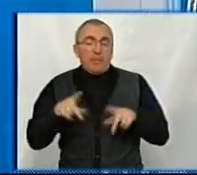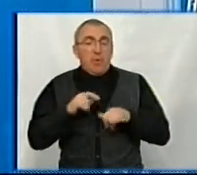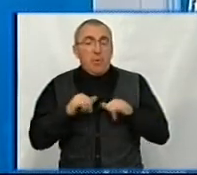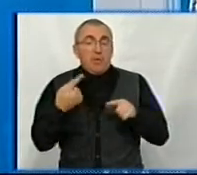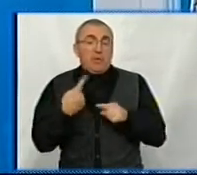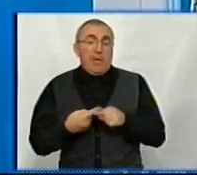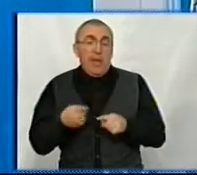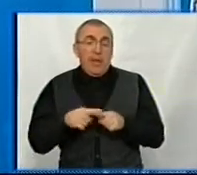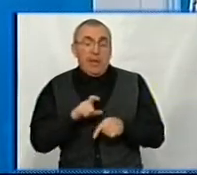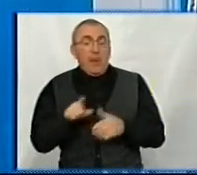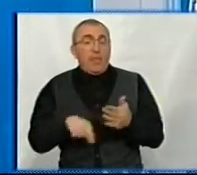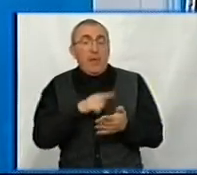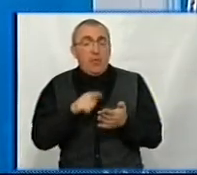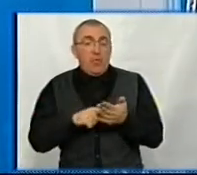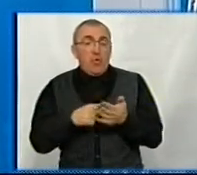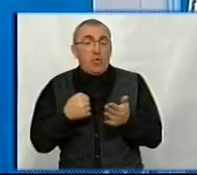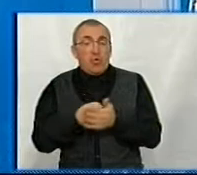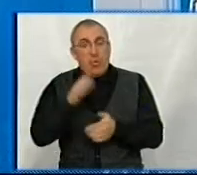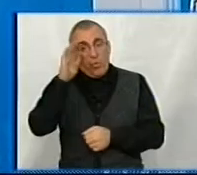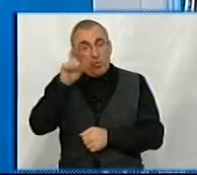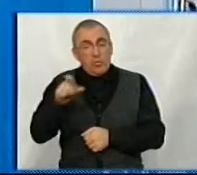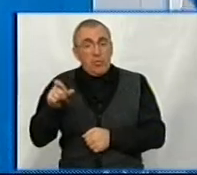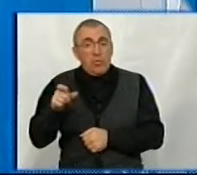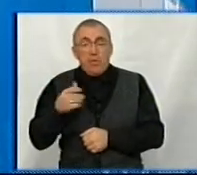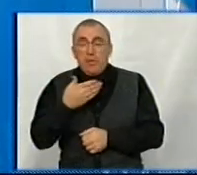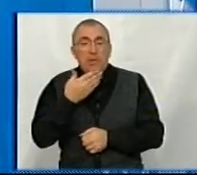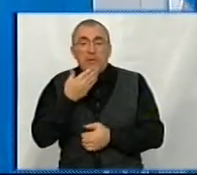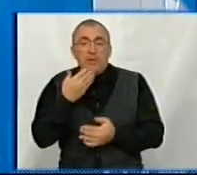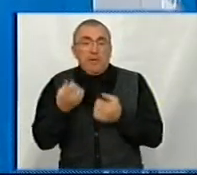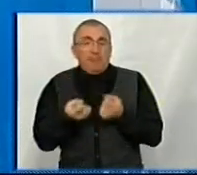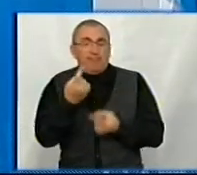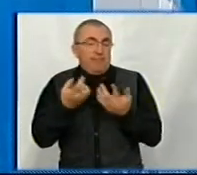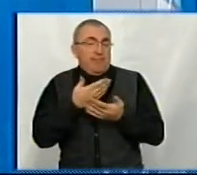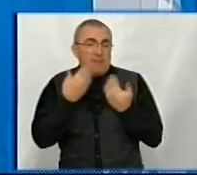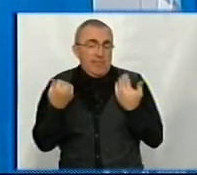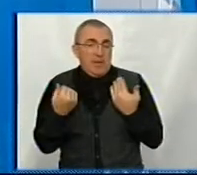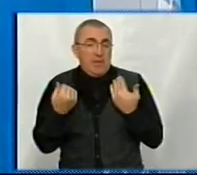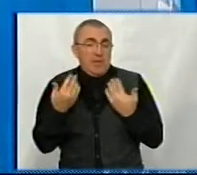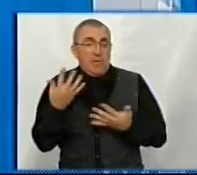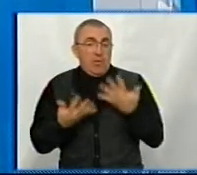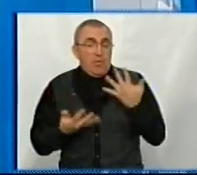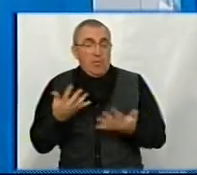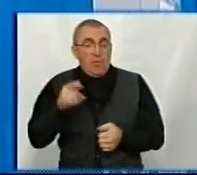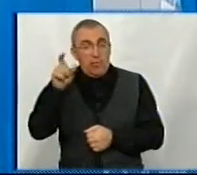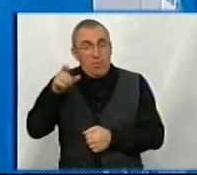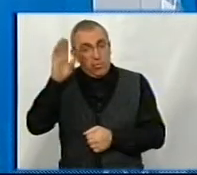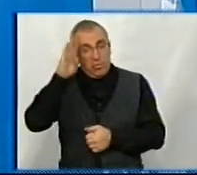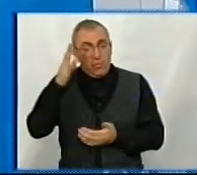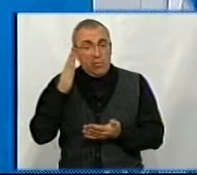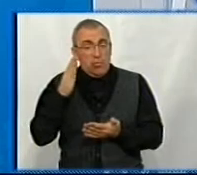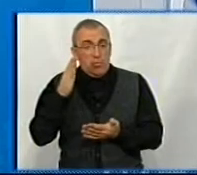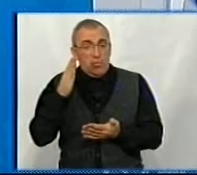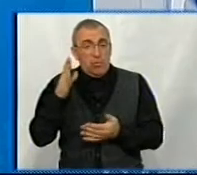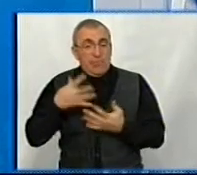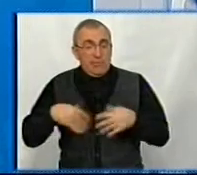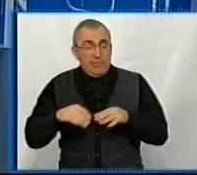Таких питань до чоловіків просто-напросто не виникає. Да. Тобто, якщо у чоловіка,